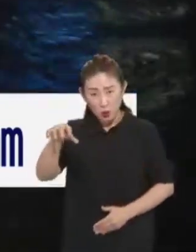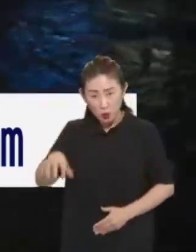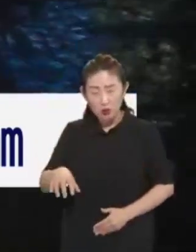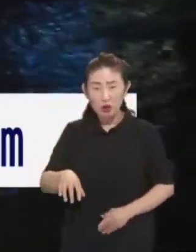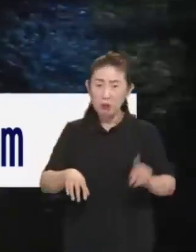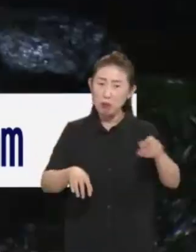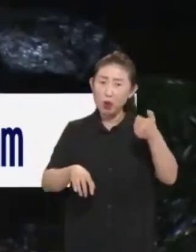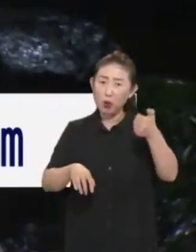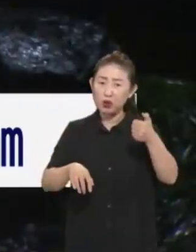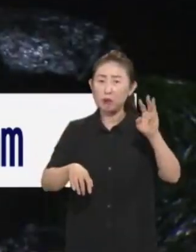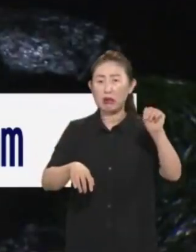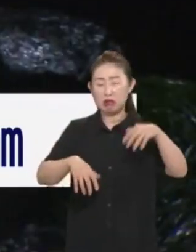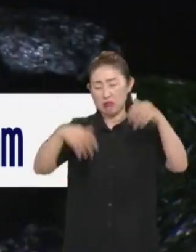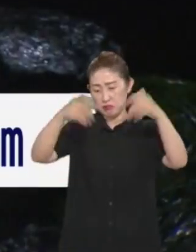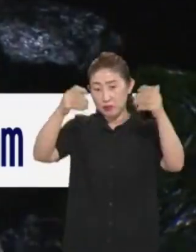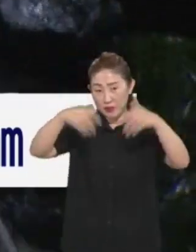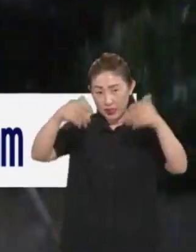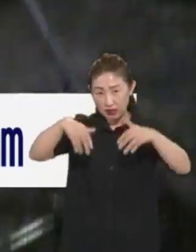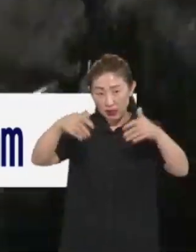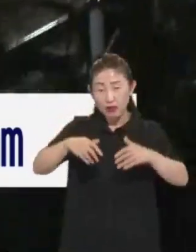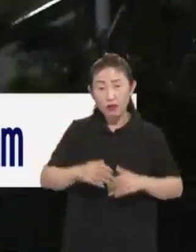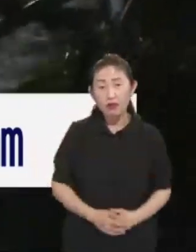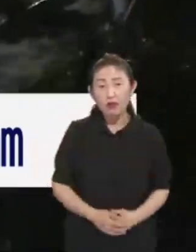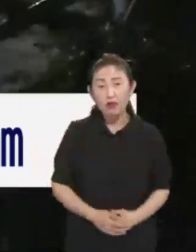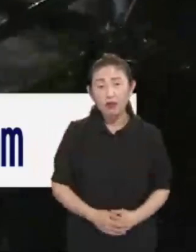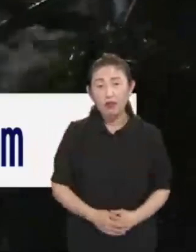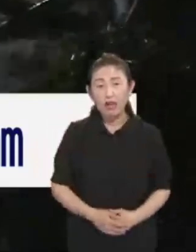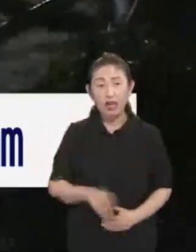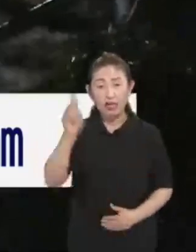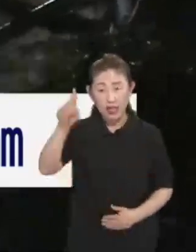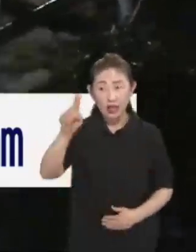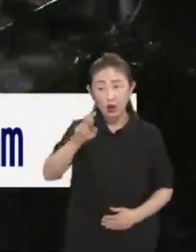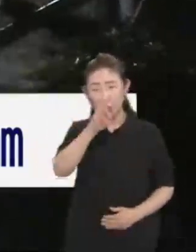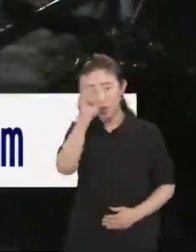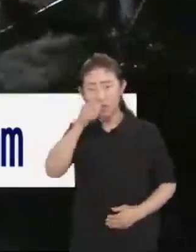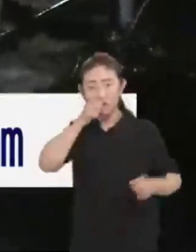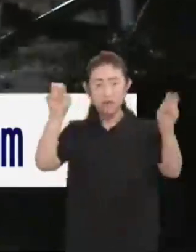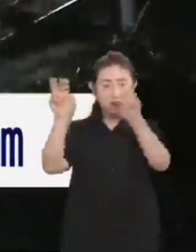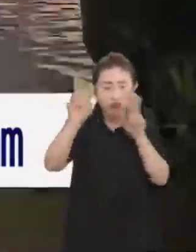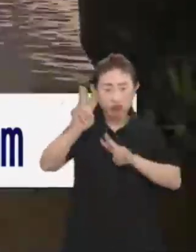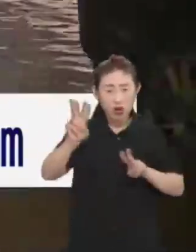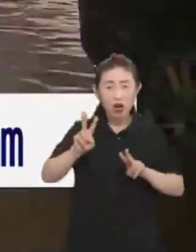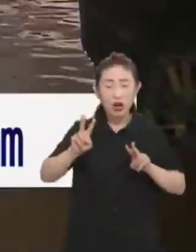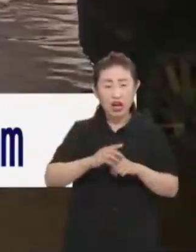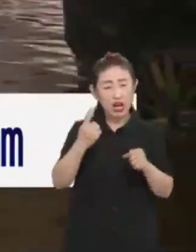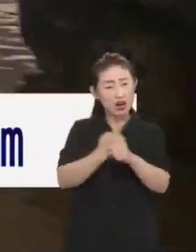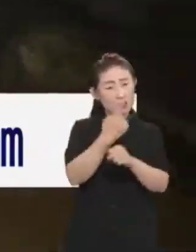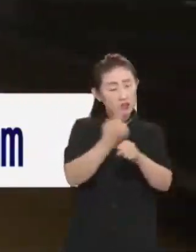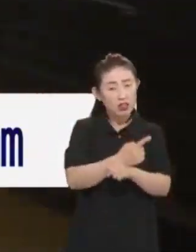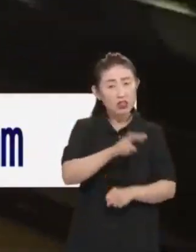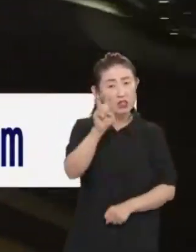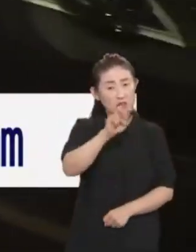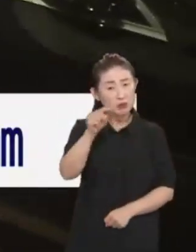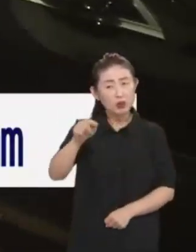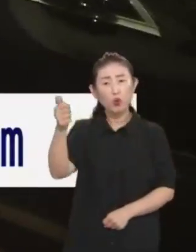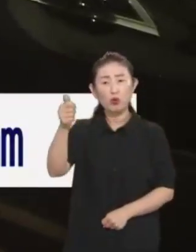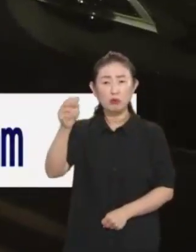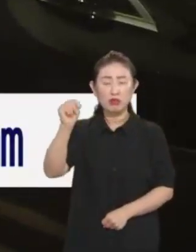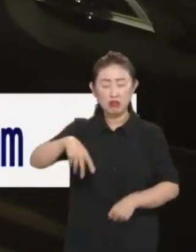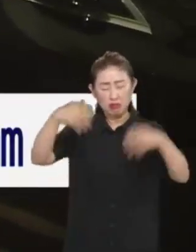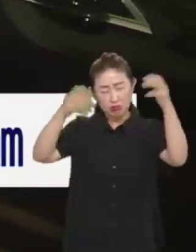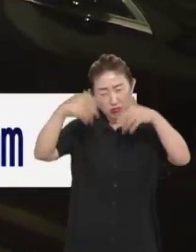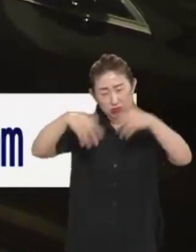북부권에는 150mm의 비가 내리겠습니다. 특히 내일 오후에는 천둥과 번개를 동반한 시간당 20에서